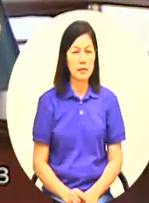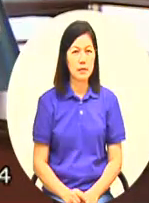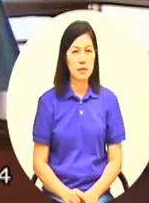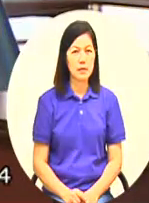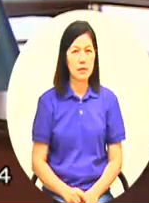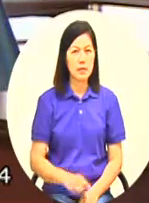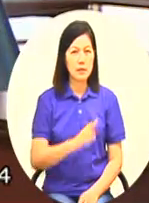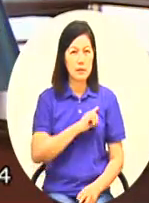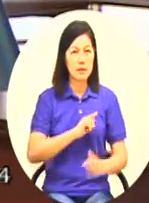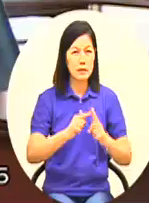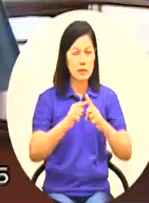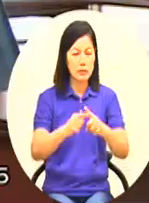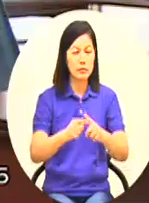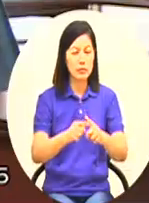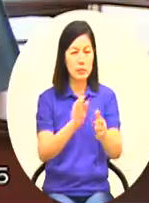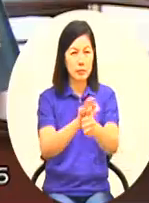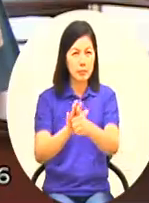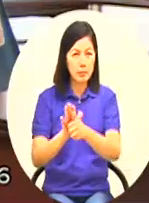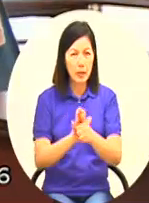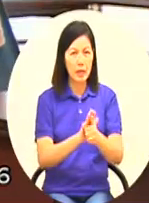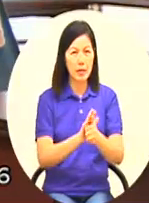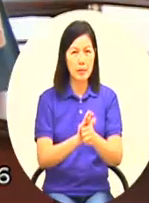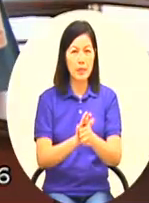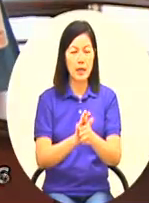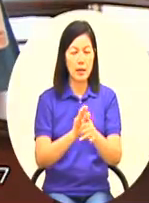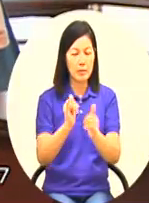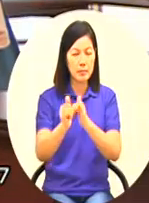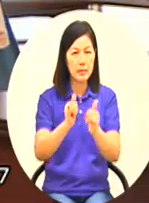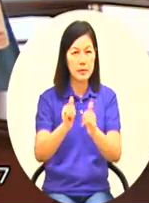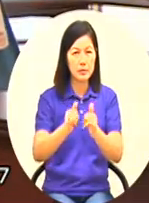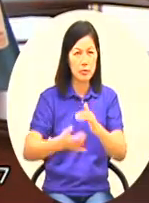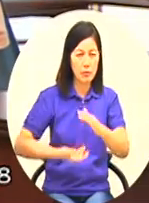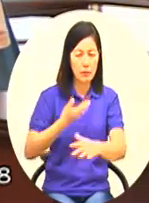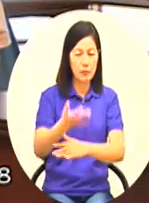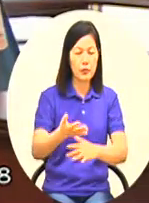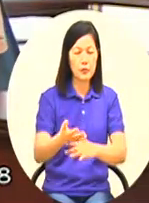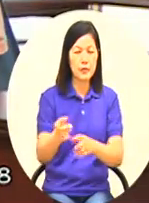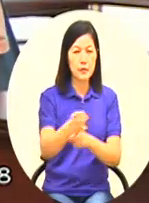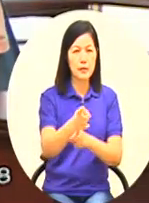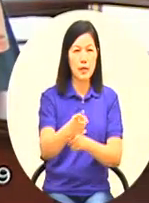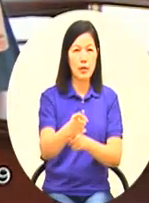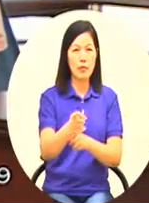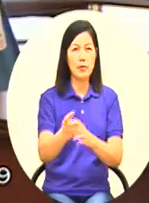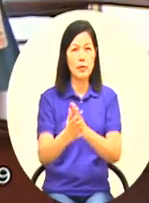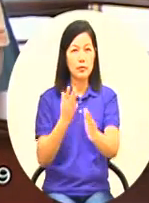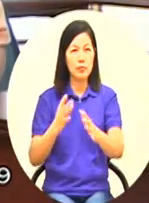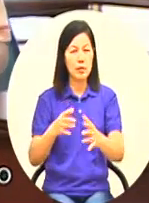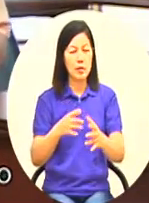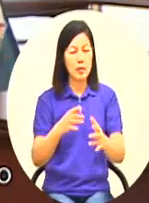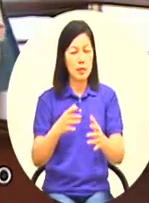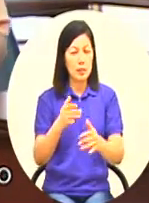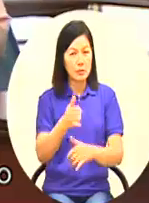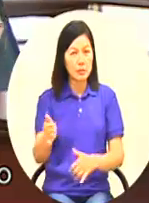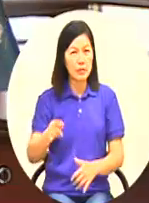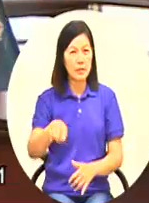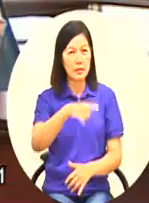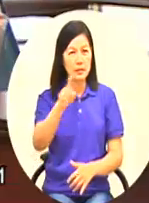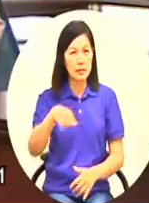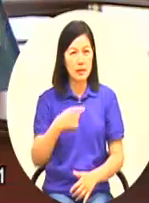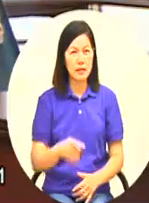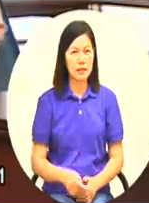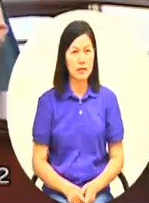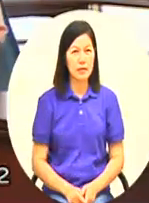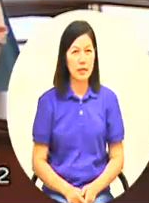一线为高雄市市民的生命在这里拍拼，这消防队员呐，咱讲实在了，对不对？你不要再增加